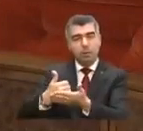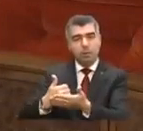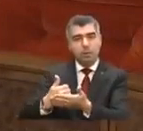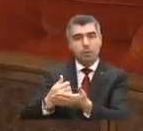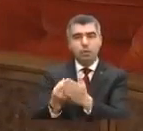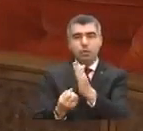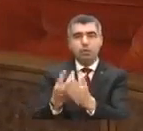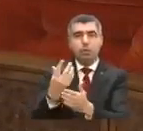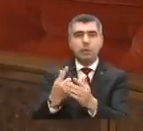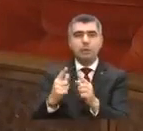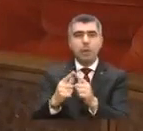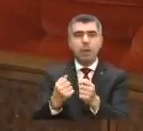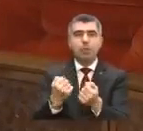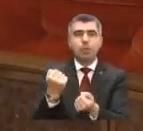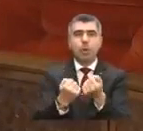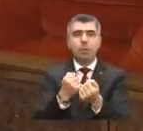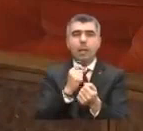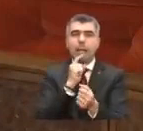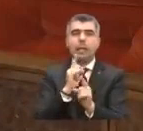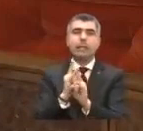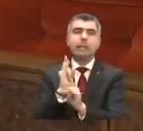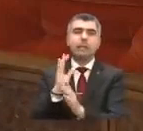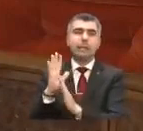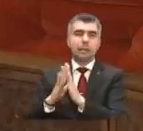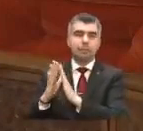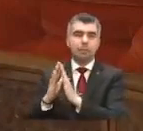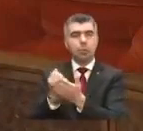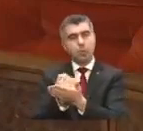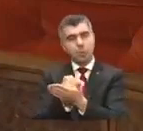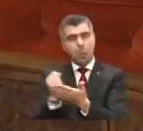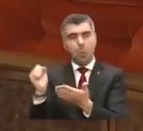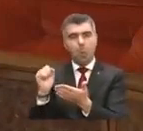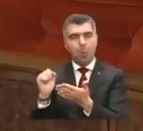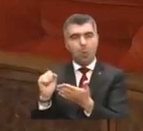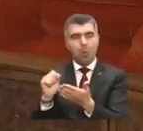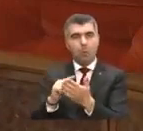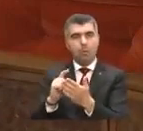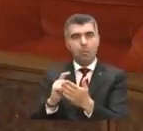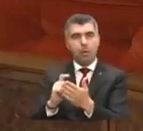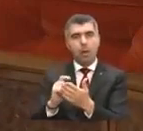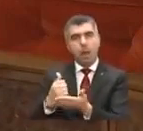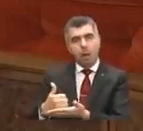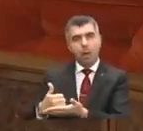حاضرة المركبات، حيث تم مثلا سنة 2019 إدراج منحة لتجديد